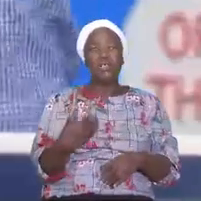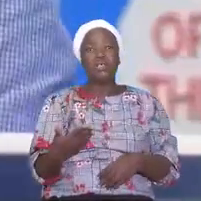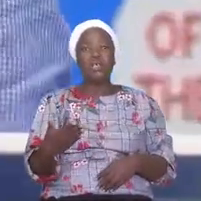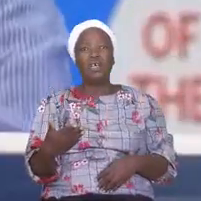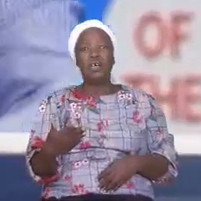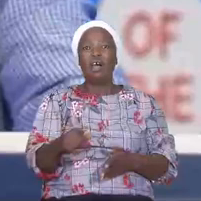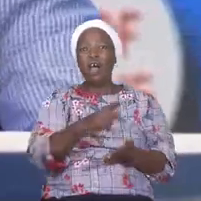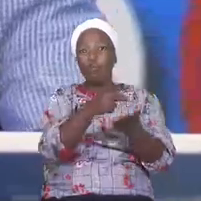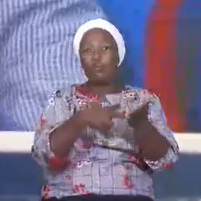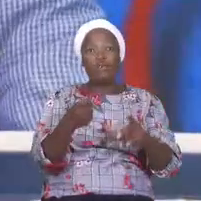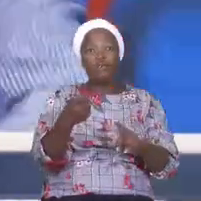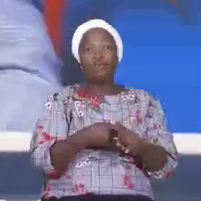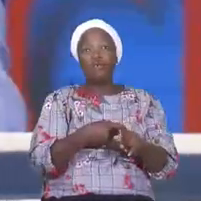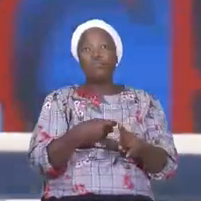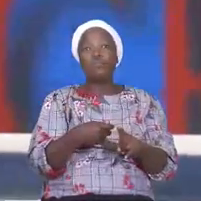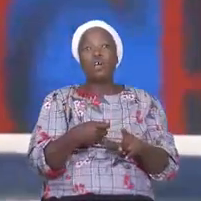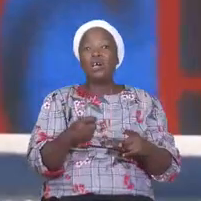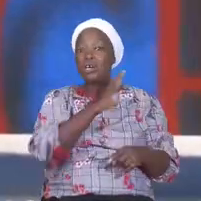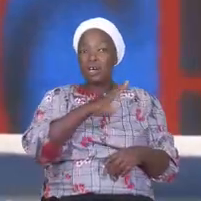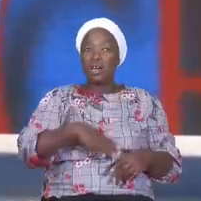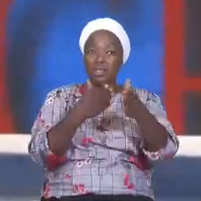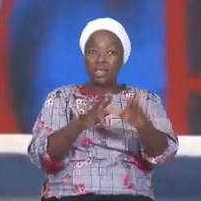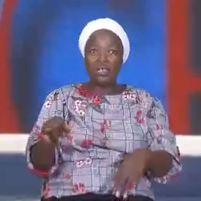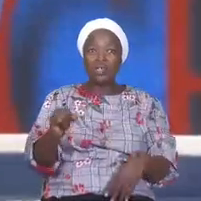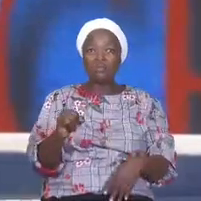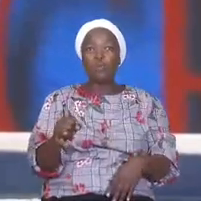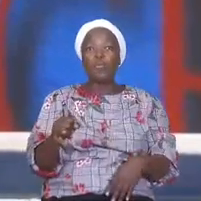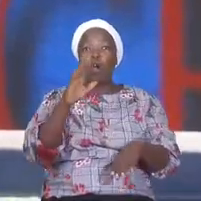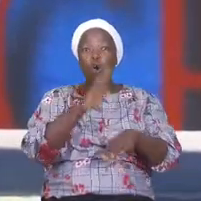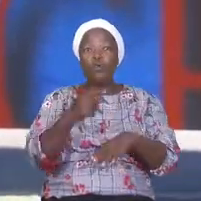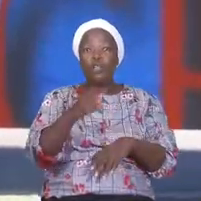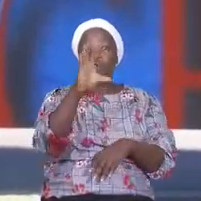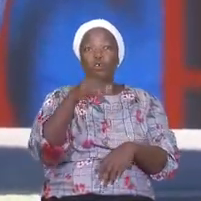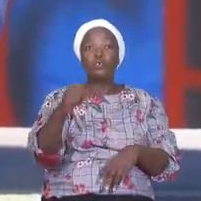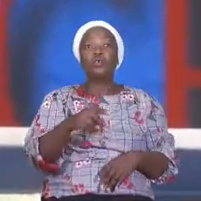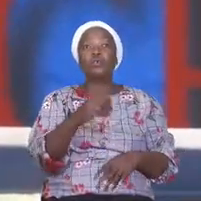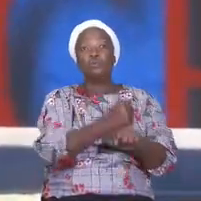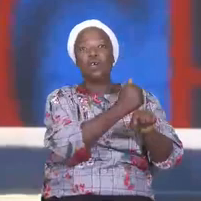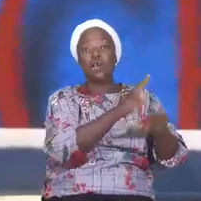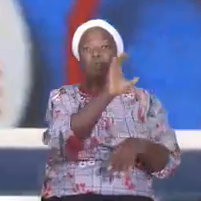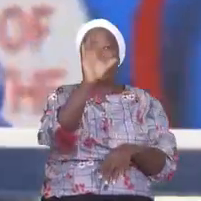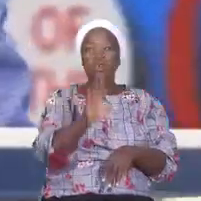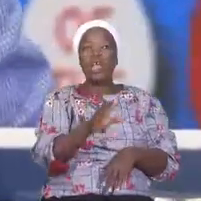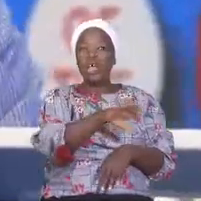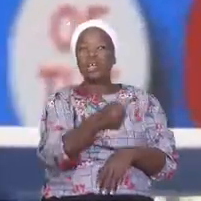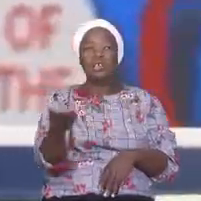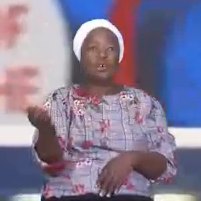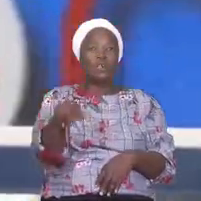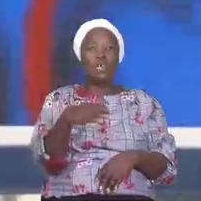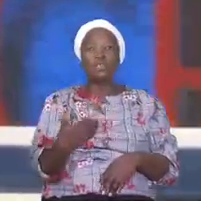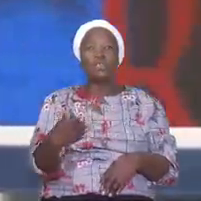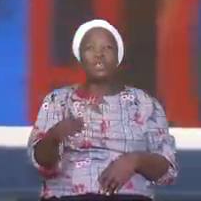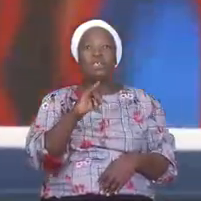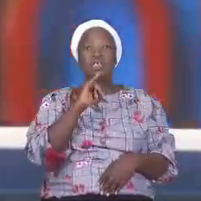montre cette sagesse de Dieu, tout autre chose, en dehors de Christ, qui meurt sur